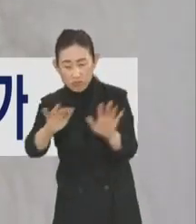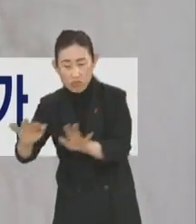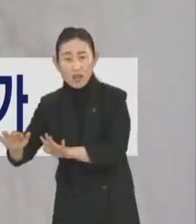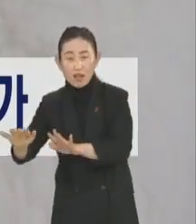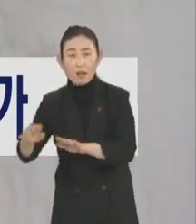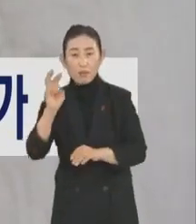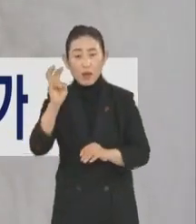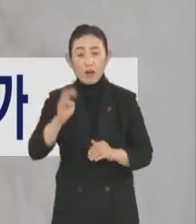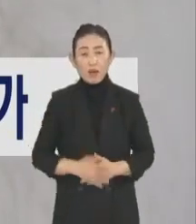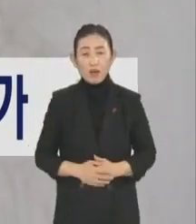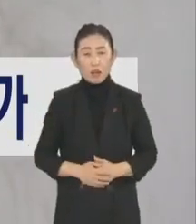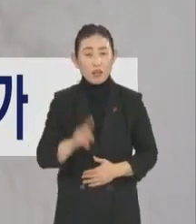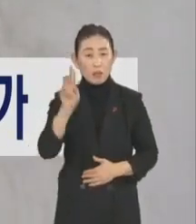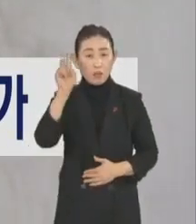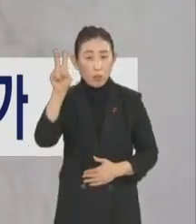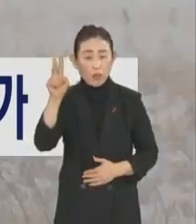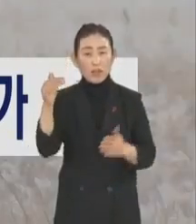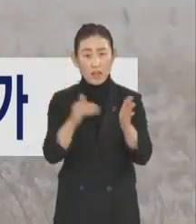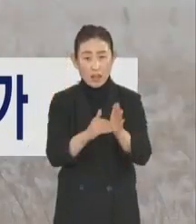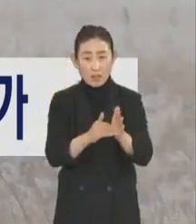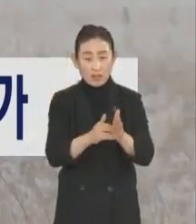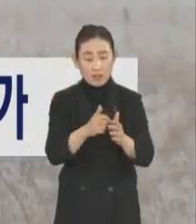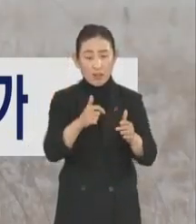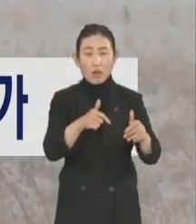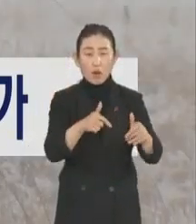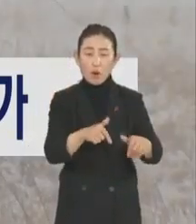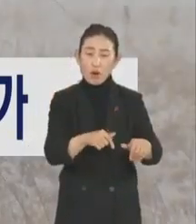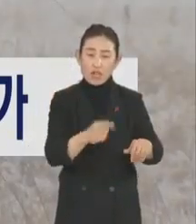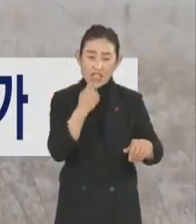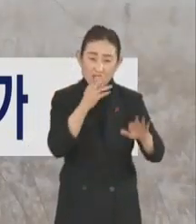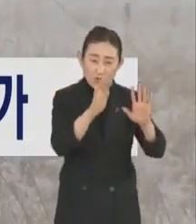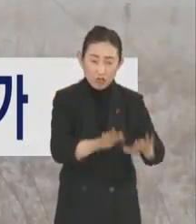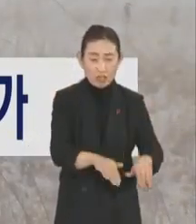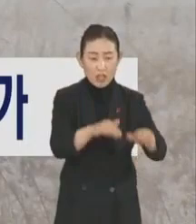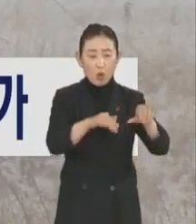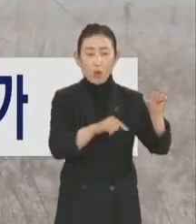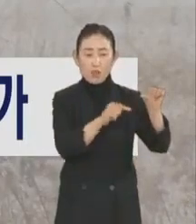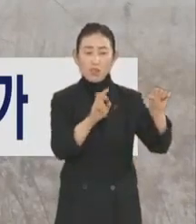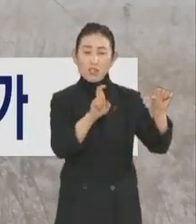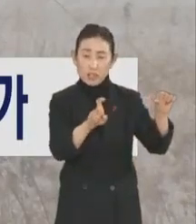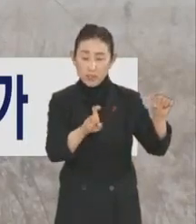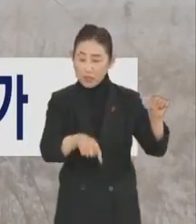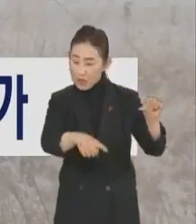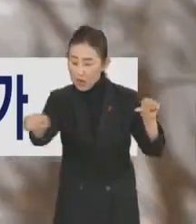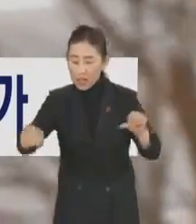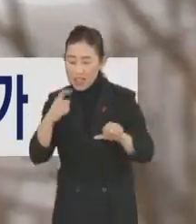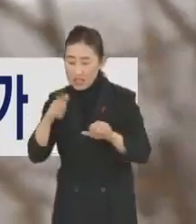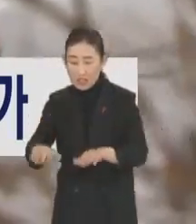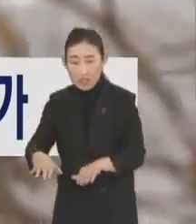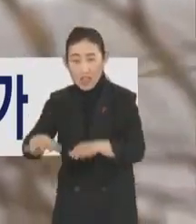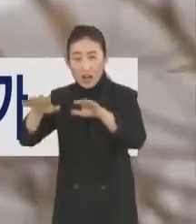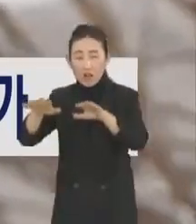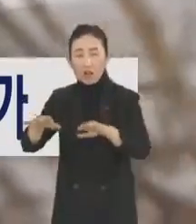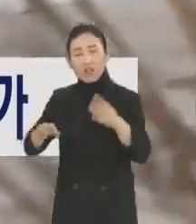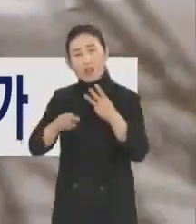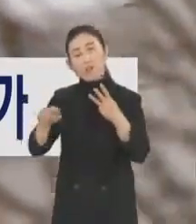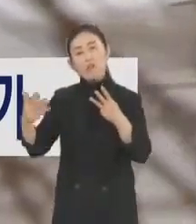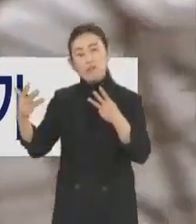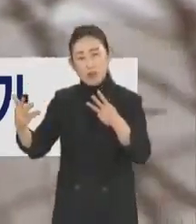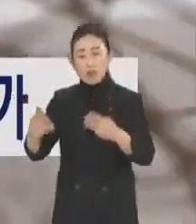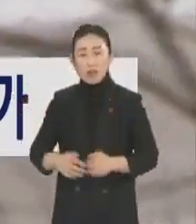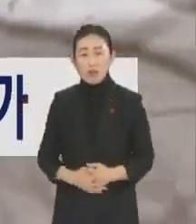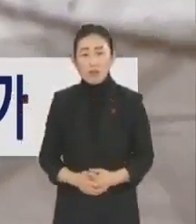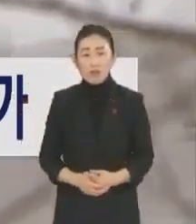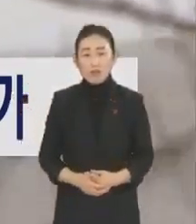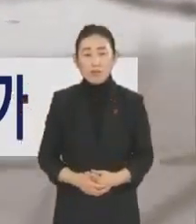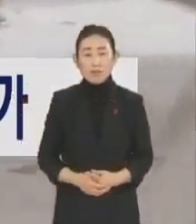지역으로 확대돼 모레까지 서해안에 5에서 15cm, 내륙에는 3에서 8cm가량의